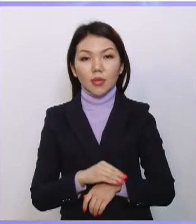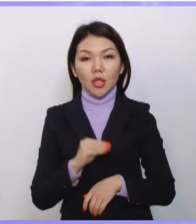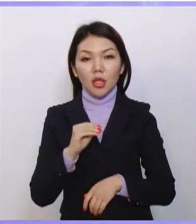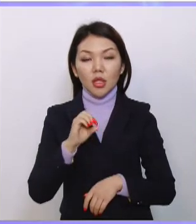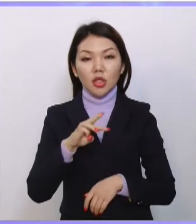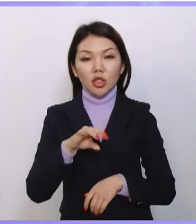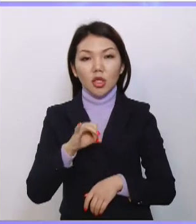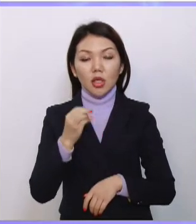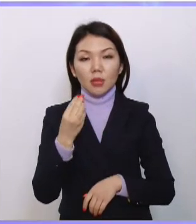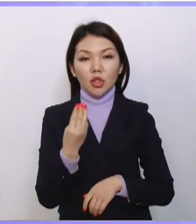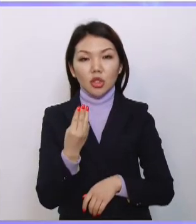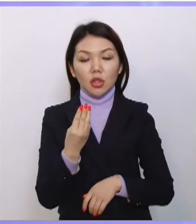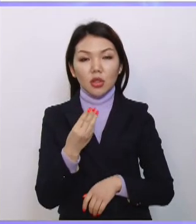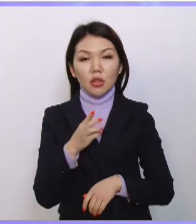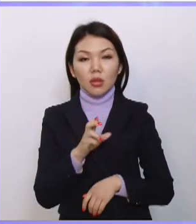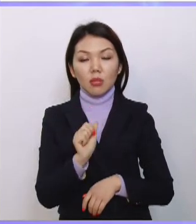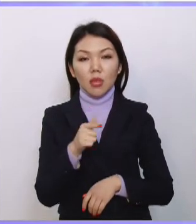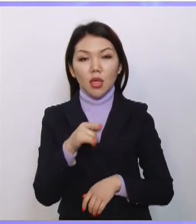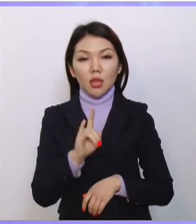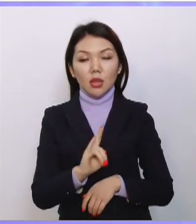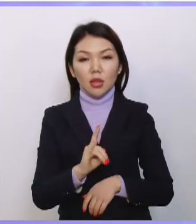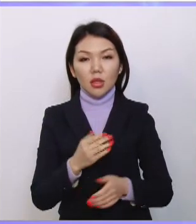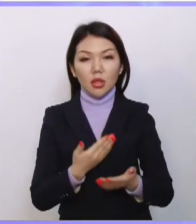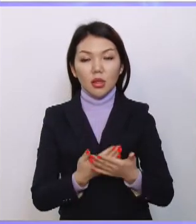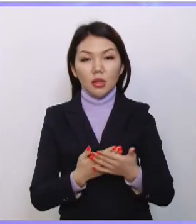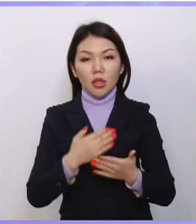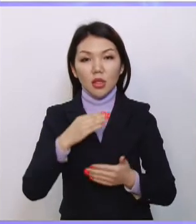чоң атамдын жемиш багы бар.